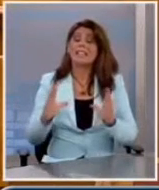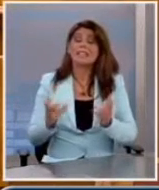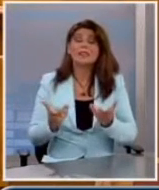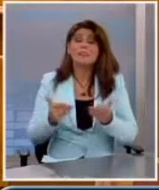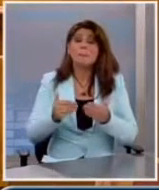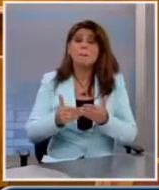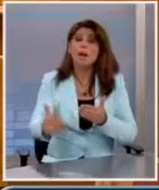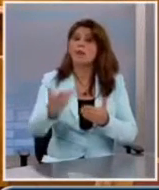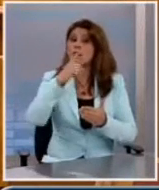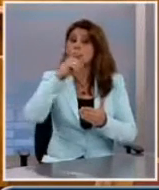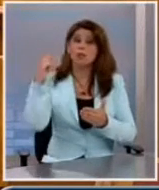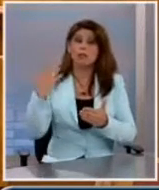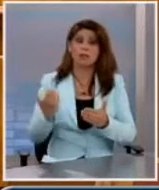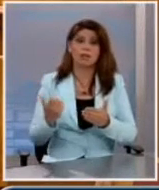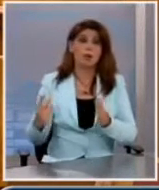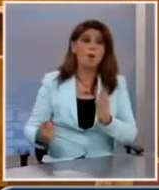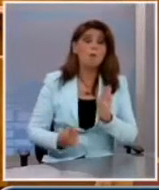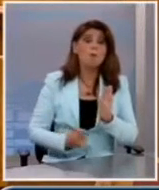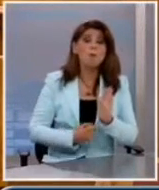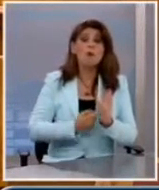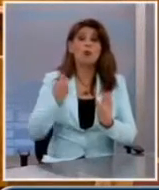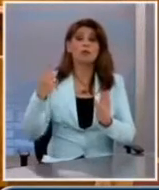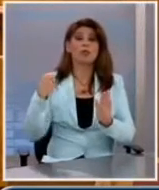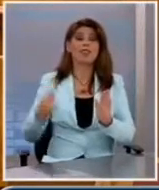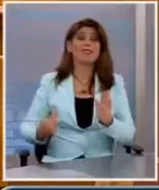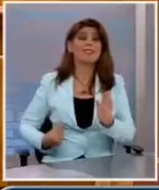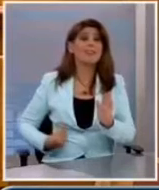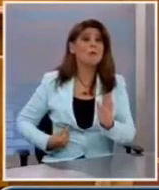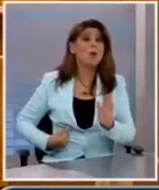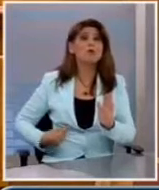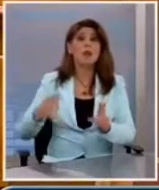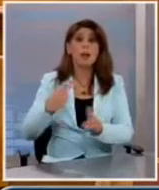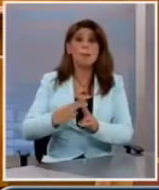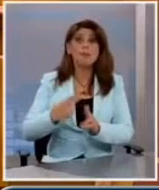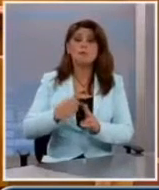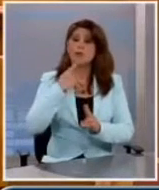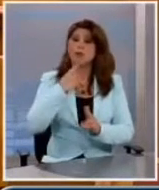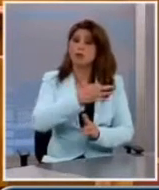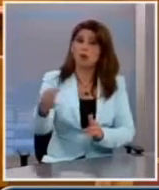τον περιμένουν, γιατί ήταν η πρώτη φορά στα δημόσια πράγματα που συνέβη κάτι τέτοιο.